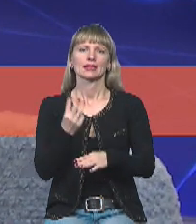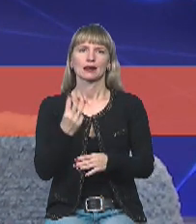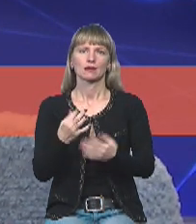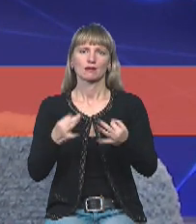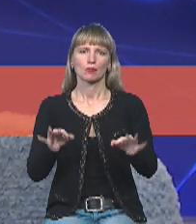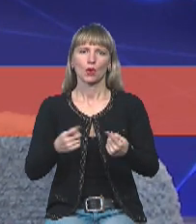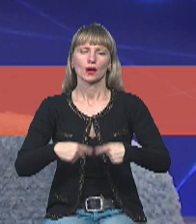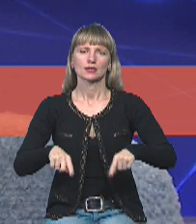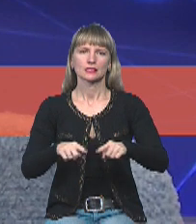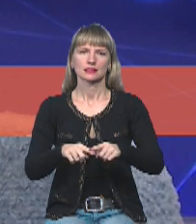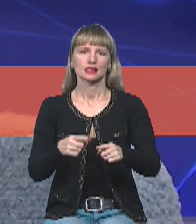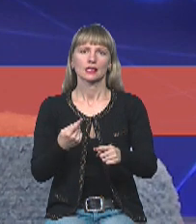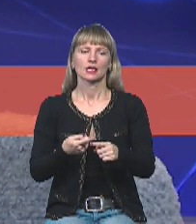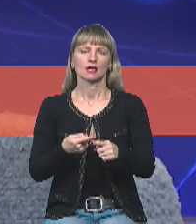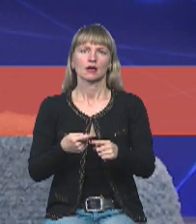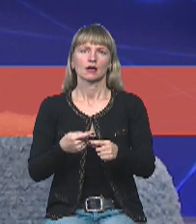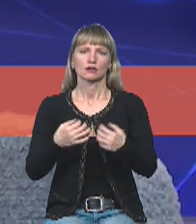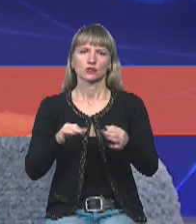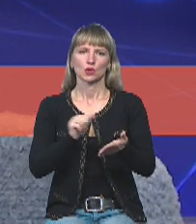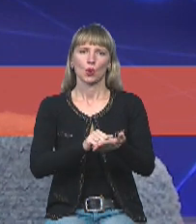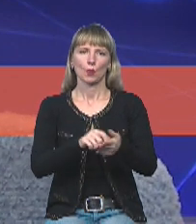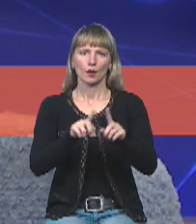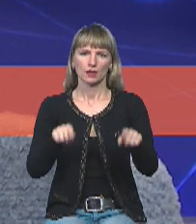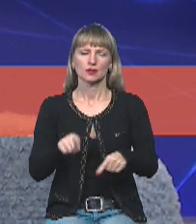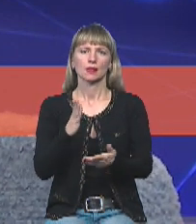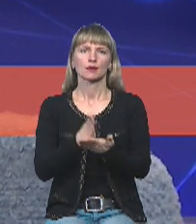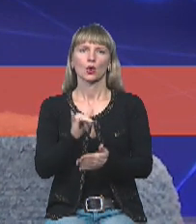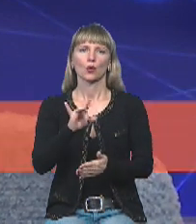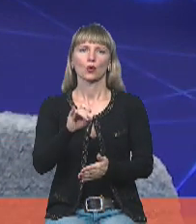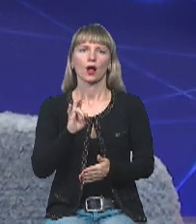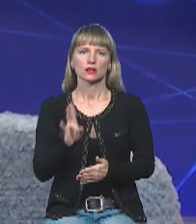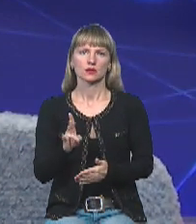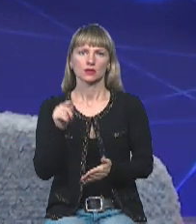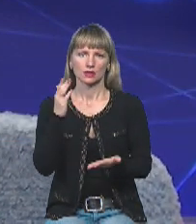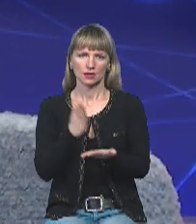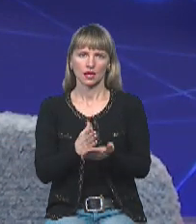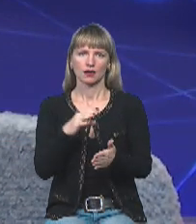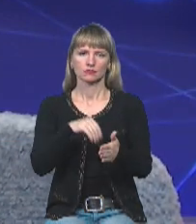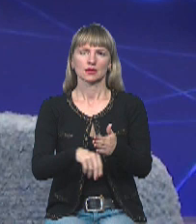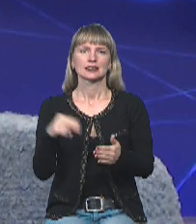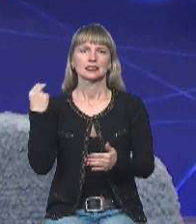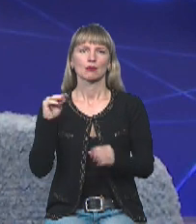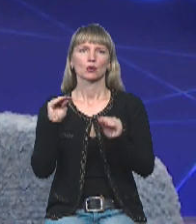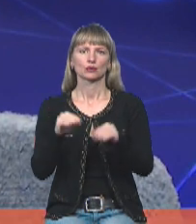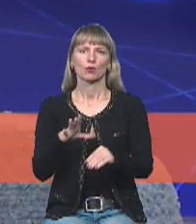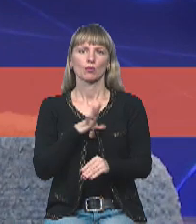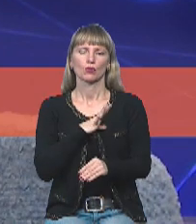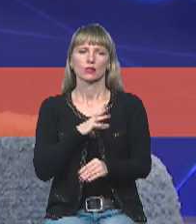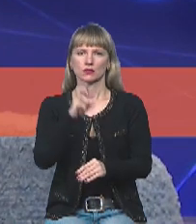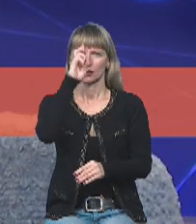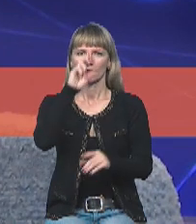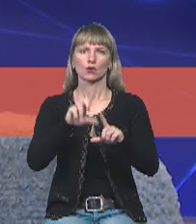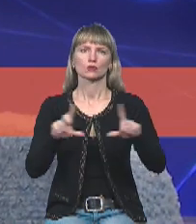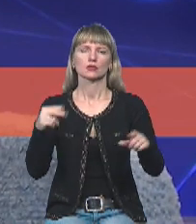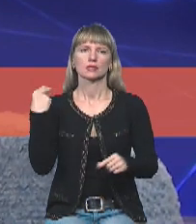незалежними організаціями, сертифікованими. Там є і уран, тобто Запорізька установа одна була, це державна